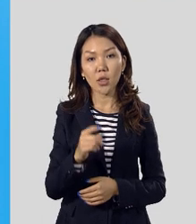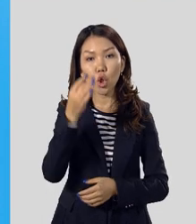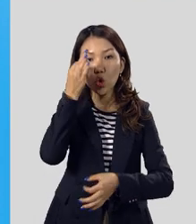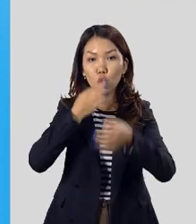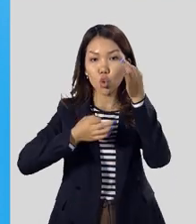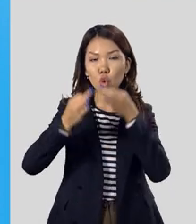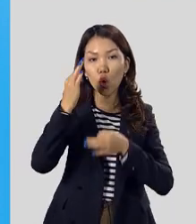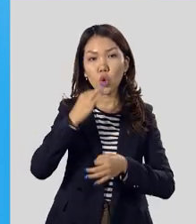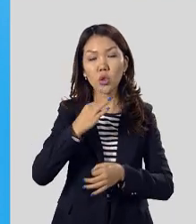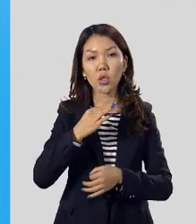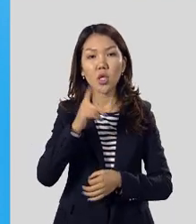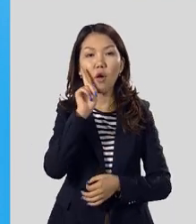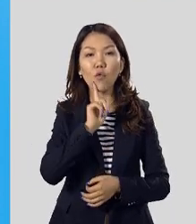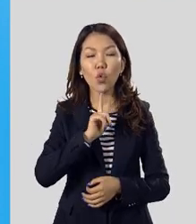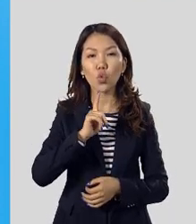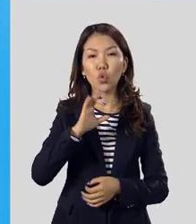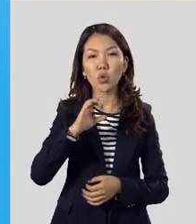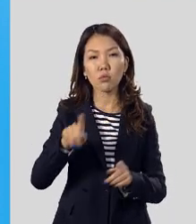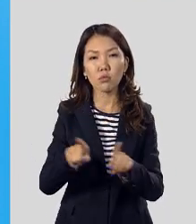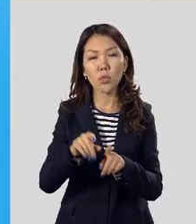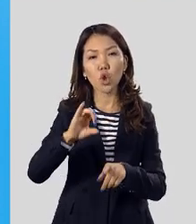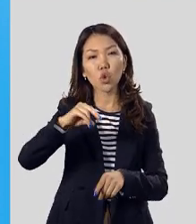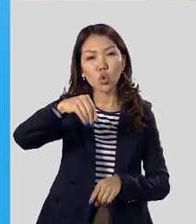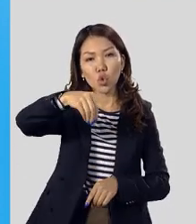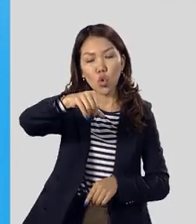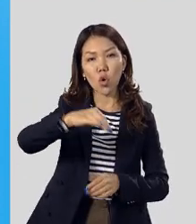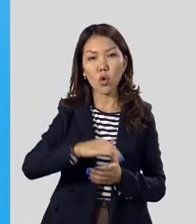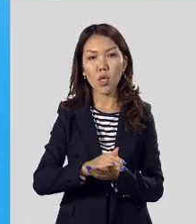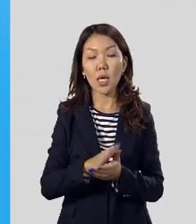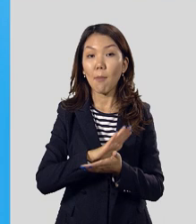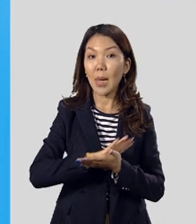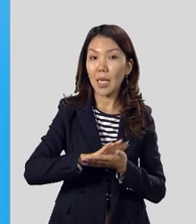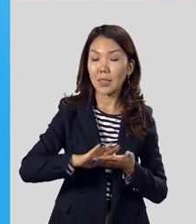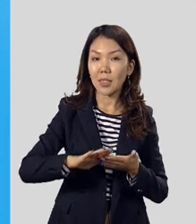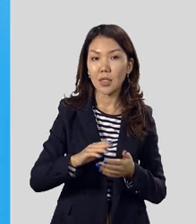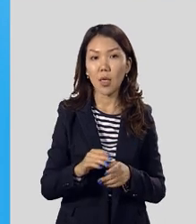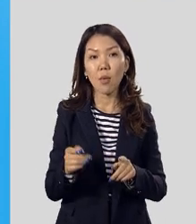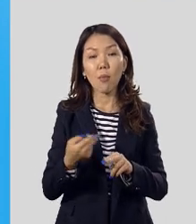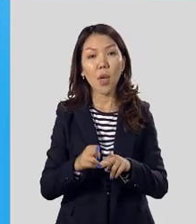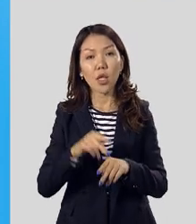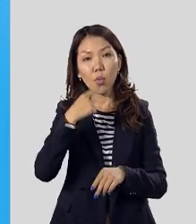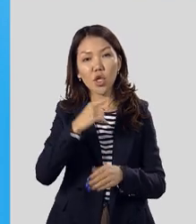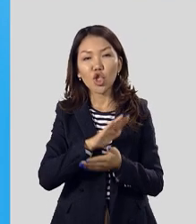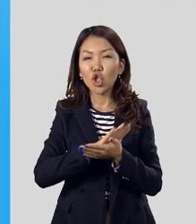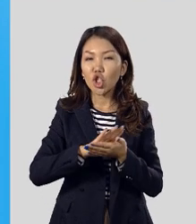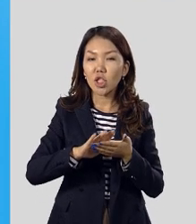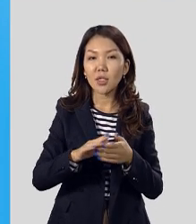Слезы солоноватые на вкус и прозрачные. Поэтому говорят «чистый, как